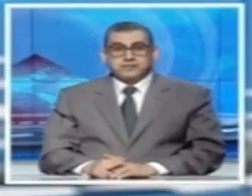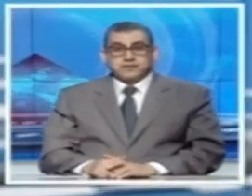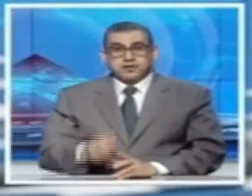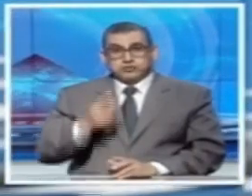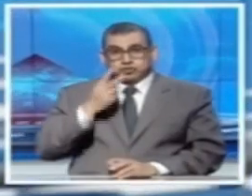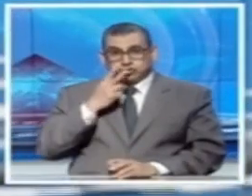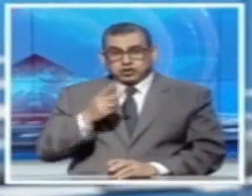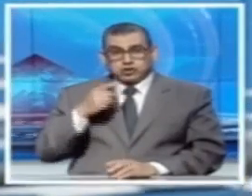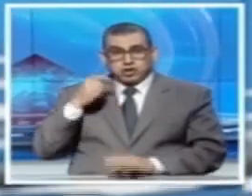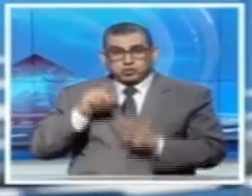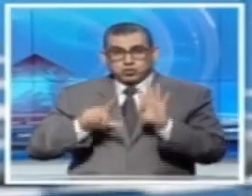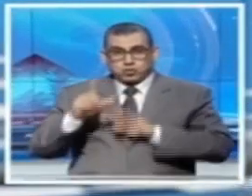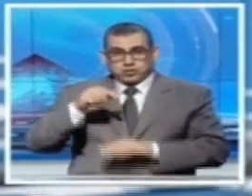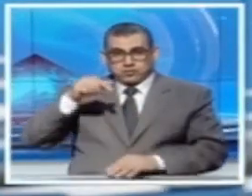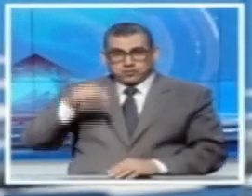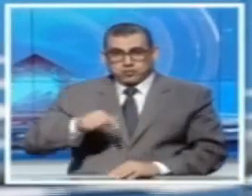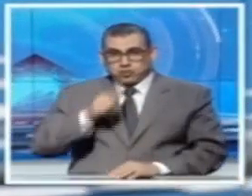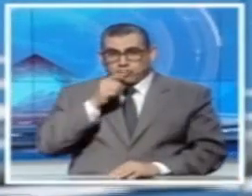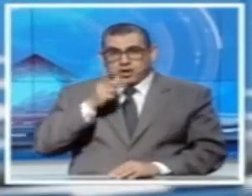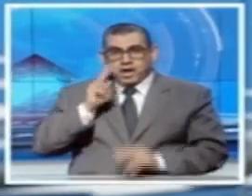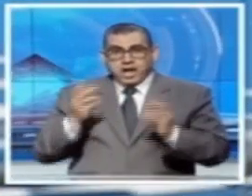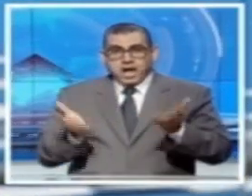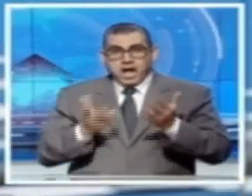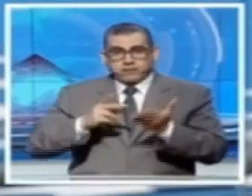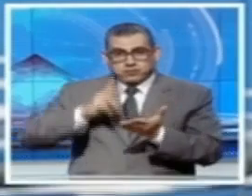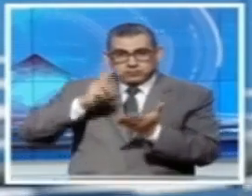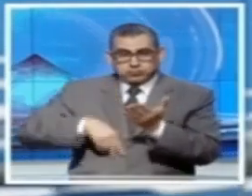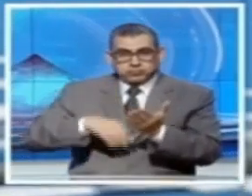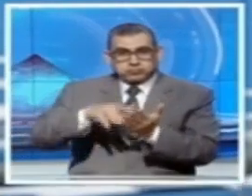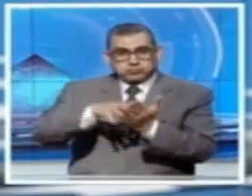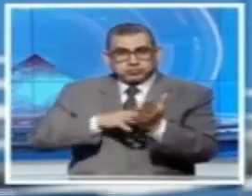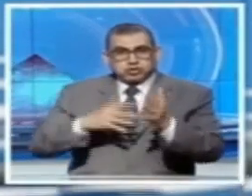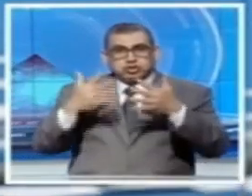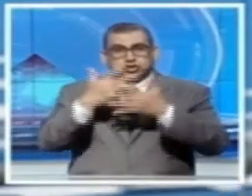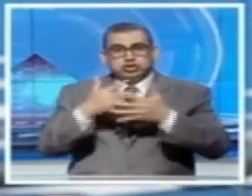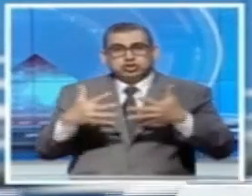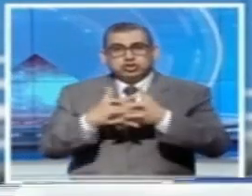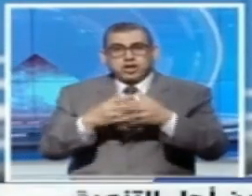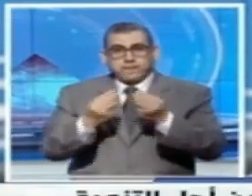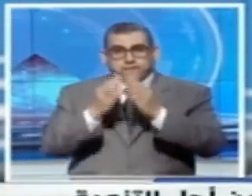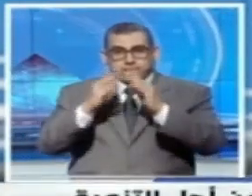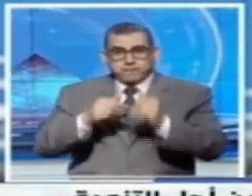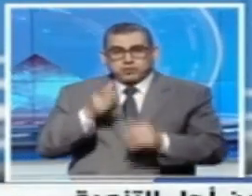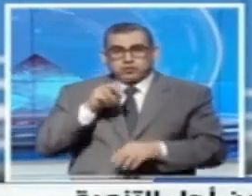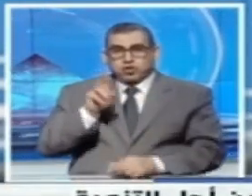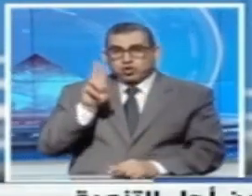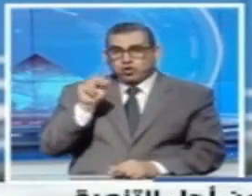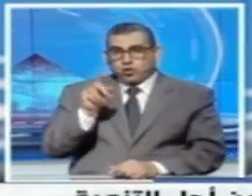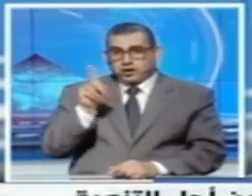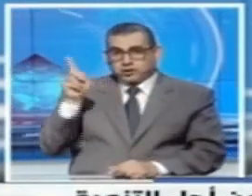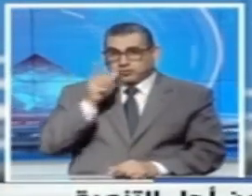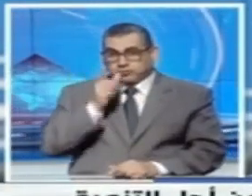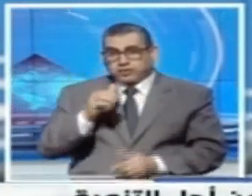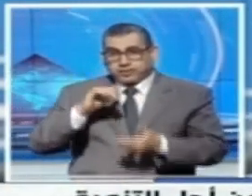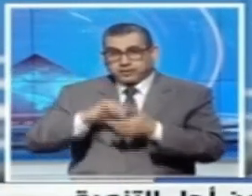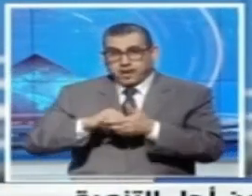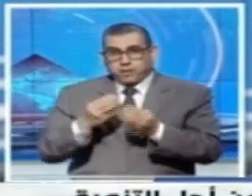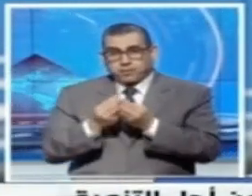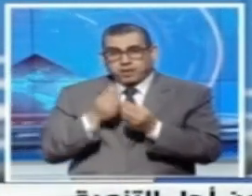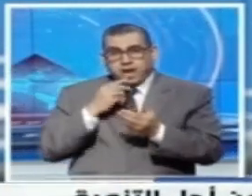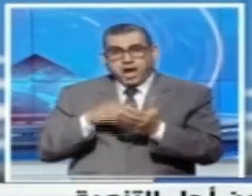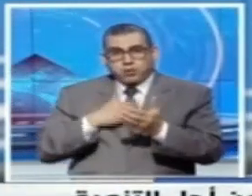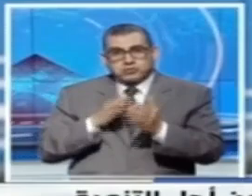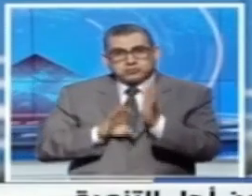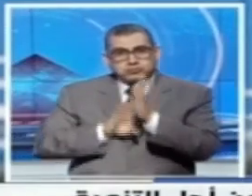يشهد رئيس الوزراء الدكتور مصطفى مدبول اليوم حفل توقيع إطار الشراكة بين مصر والأمم المتحدة للتعاون من